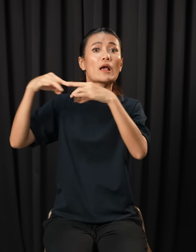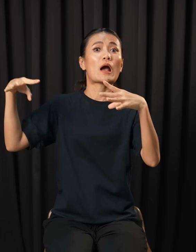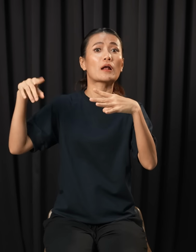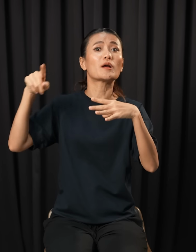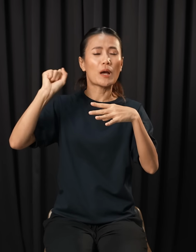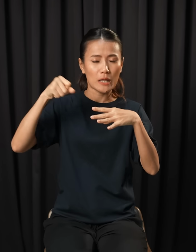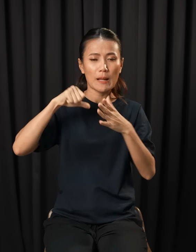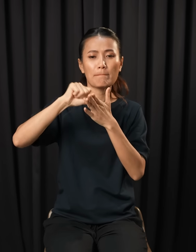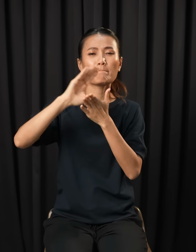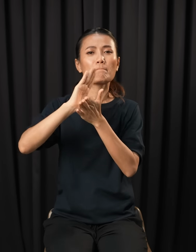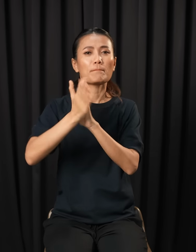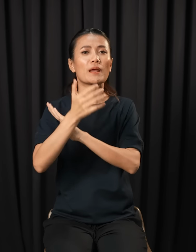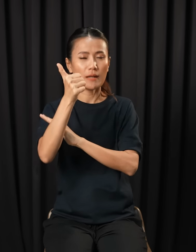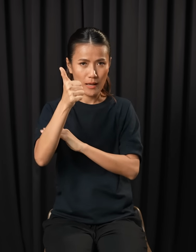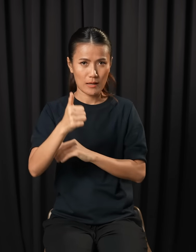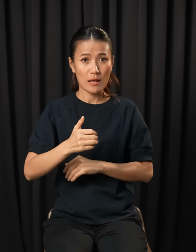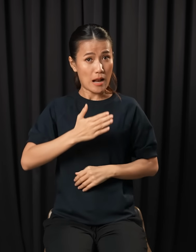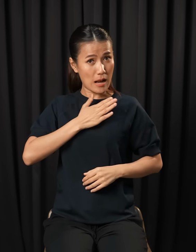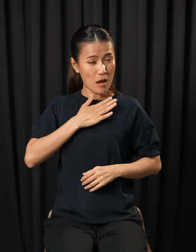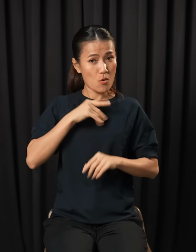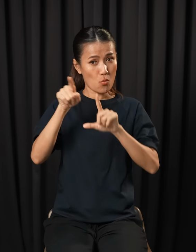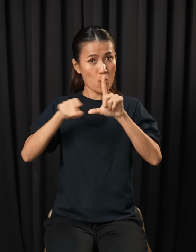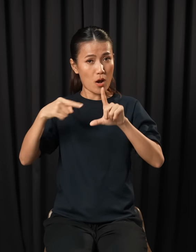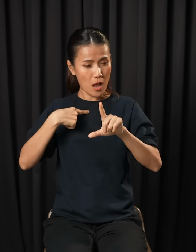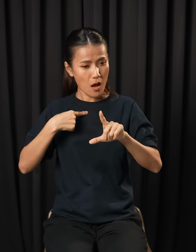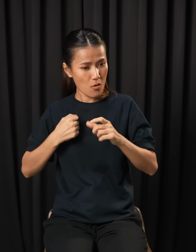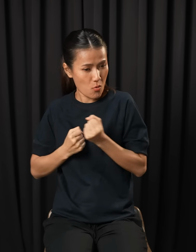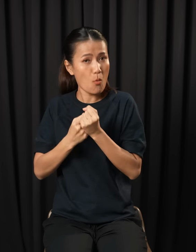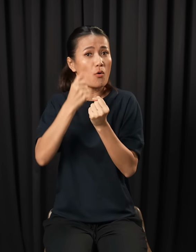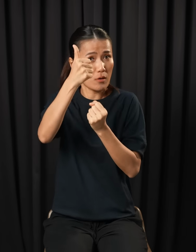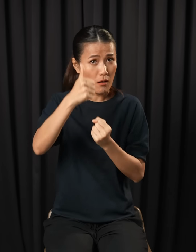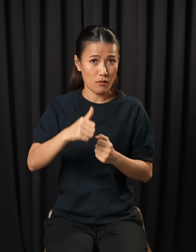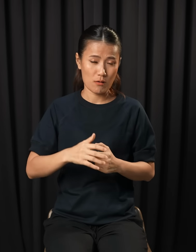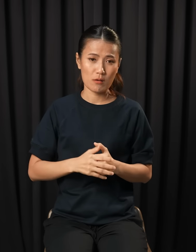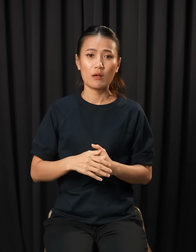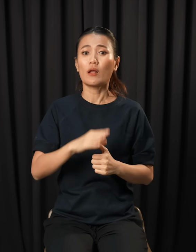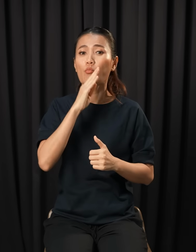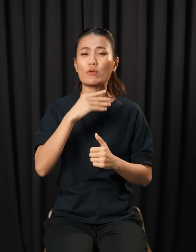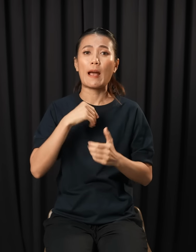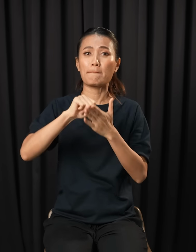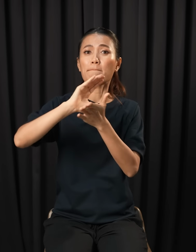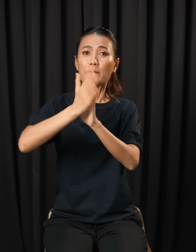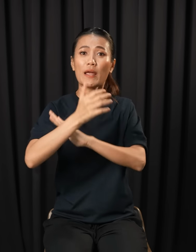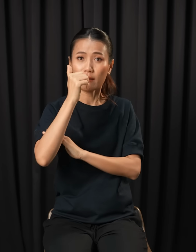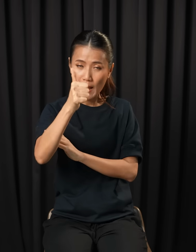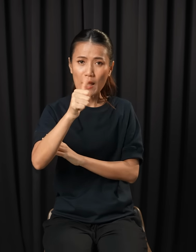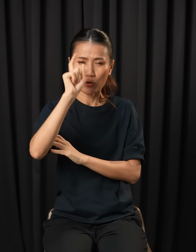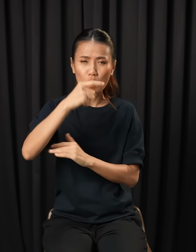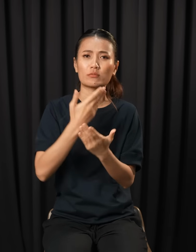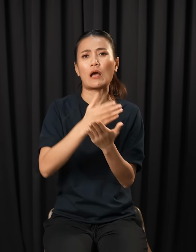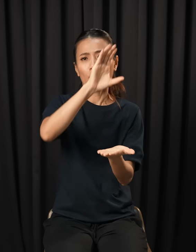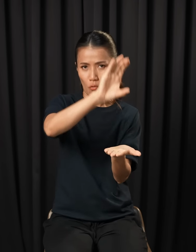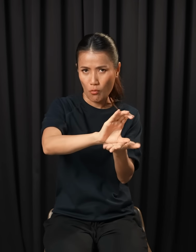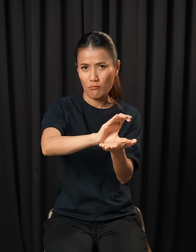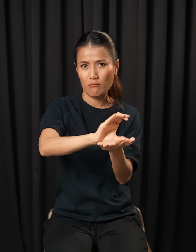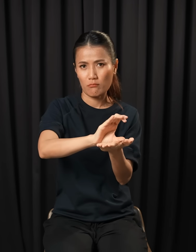า ก็เพราะว่าเป็นฝ่ายค้านเนี่ยมันสร้างความเปลี่ยนแปลงได้แล้วผมก็คิดว่าผลงานของเราก็ไม่เป็นที่2รองใครในสภาแต่ถ้าเกิดจะ